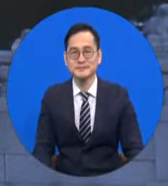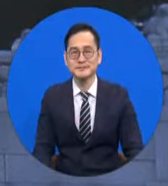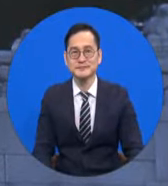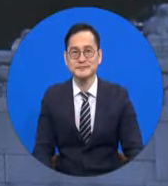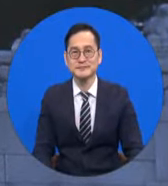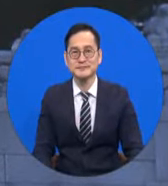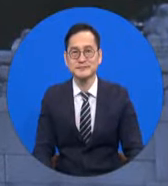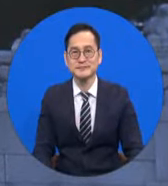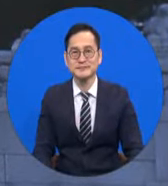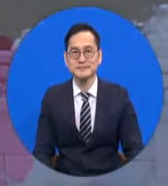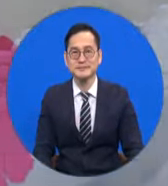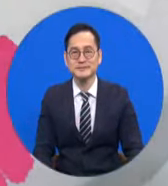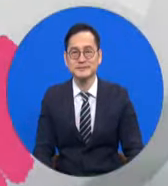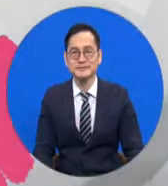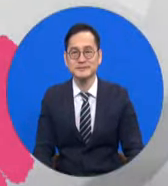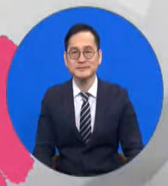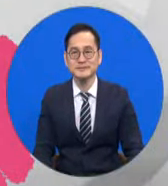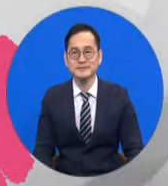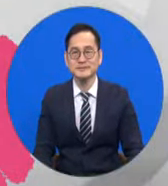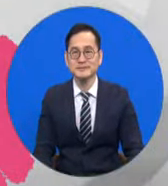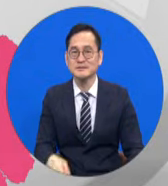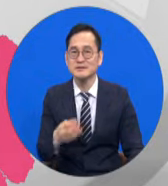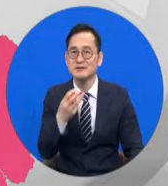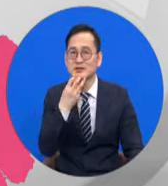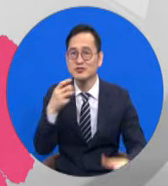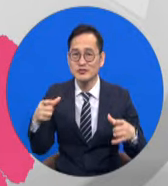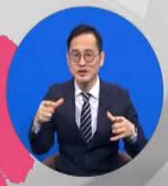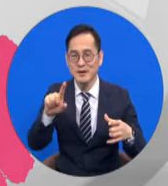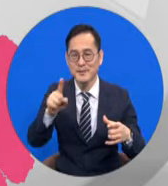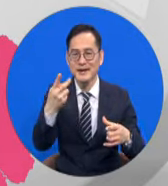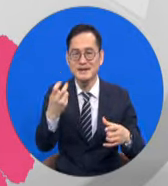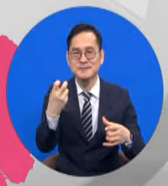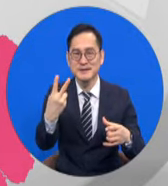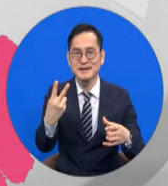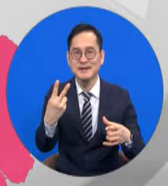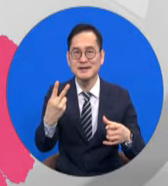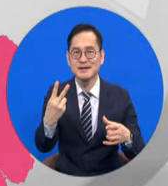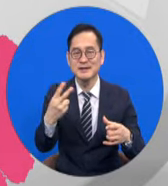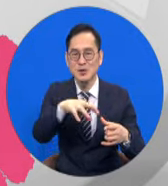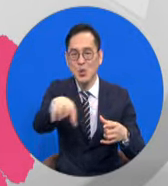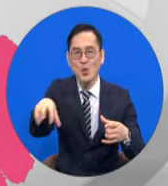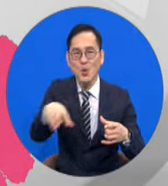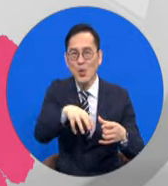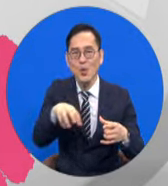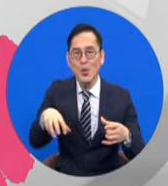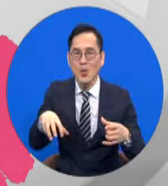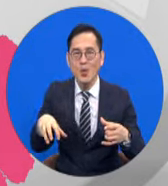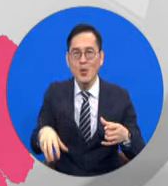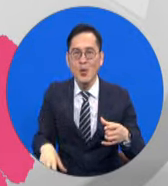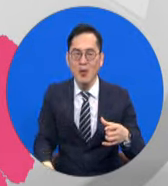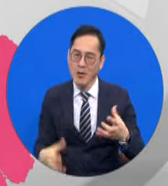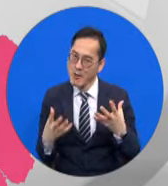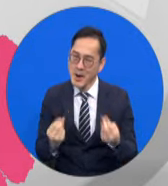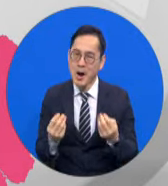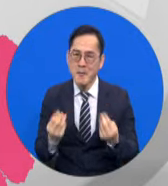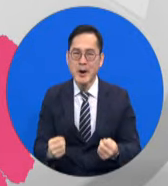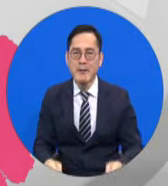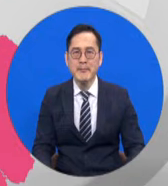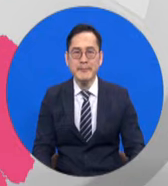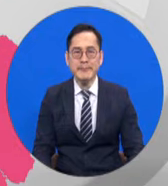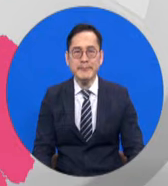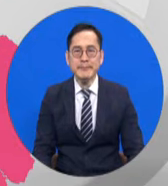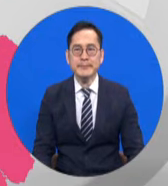수도권입니다. 수도권에는 122석, 전체 의석 중에서 122석이 달려 있습니다. 뭐 굉장히 많은 의석이